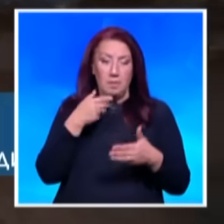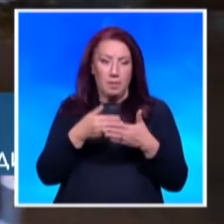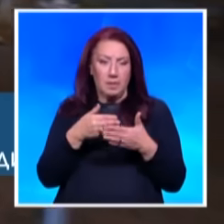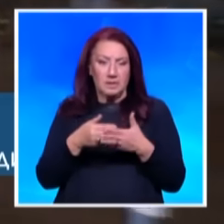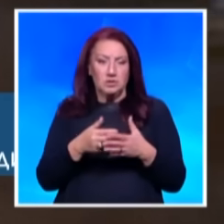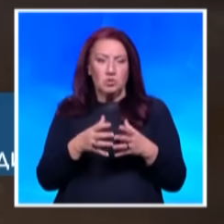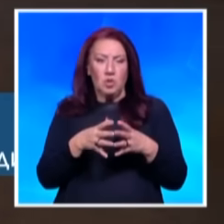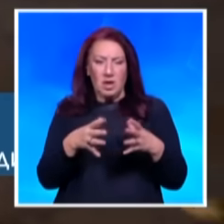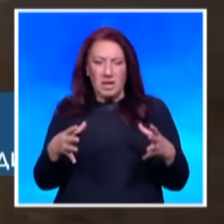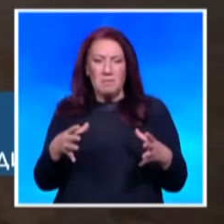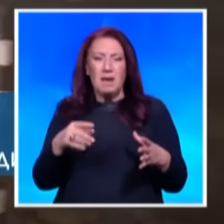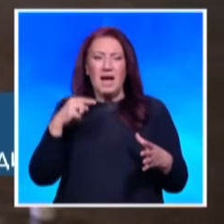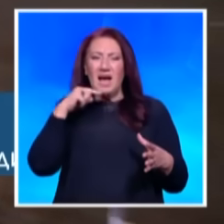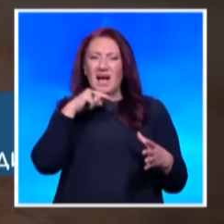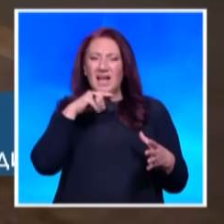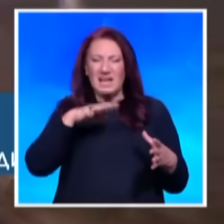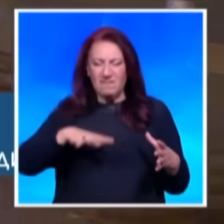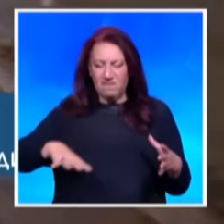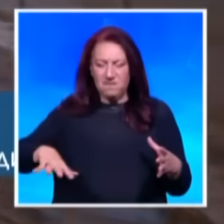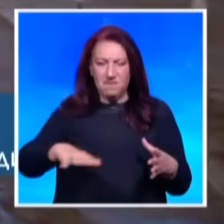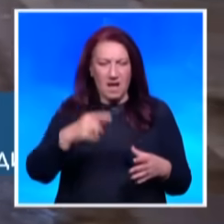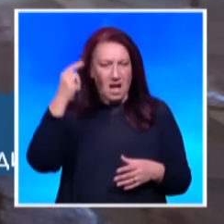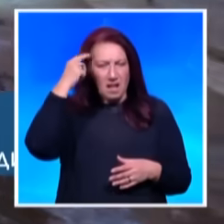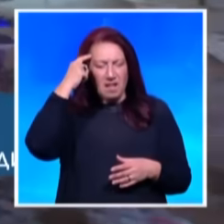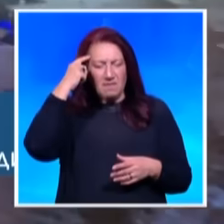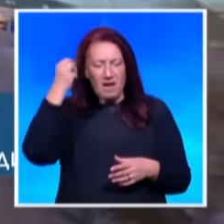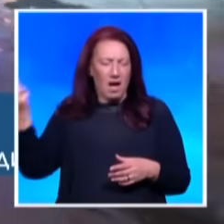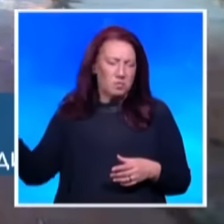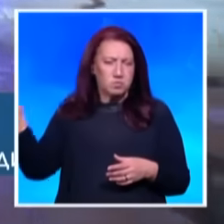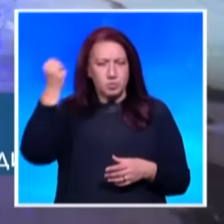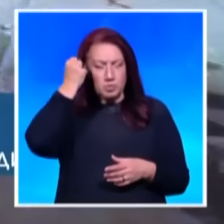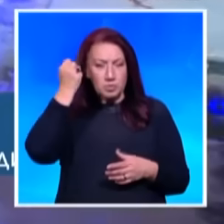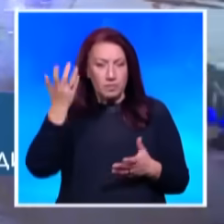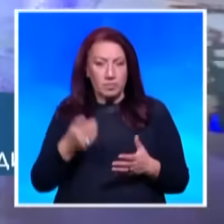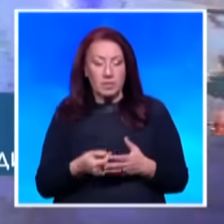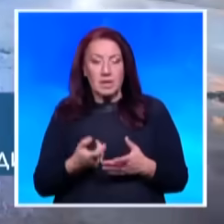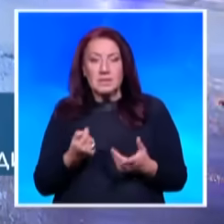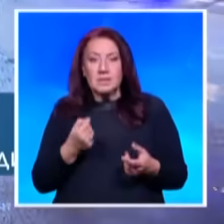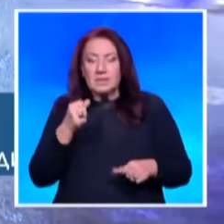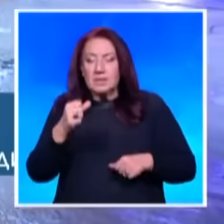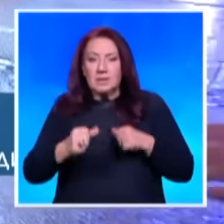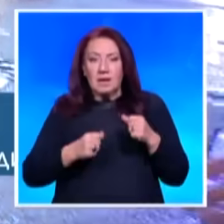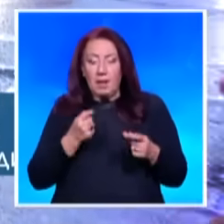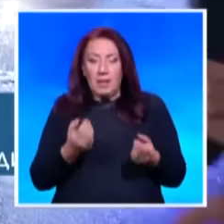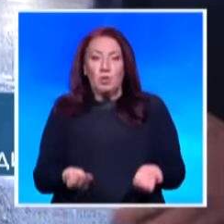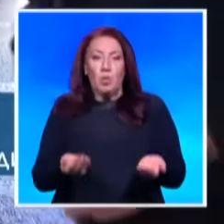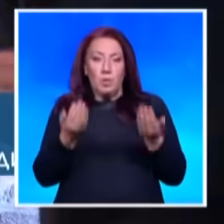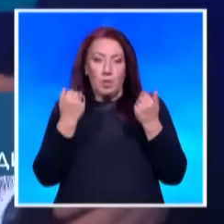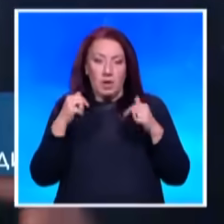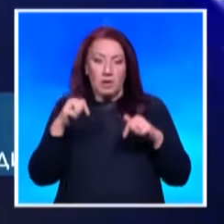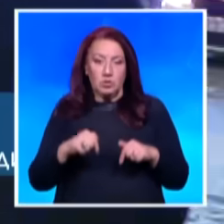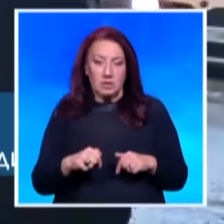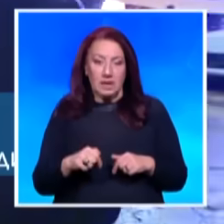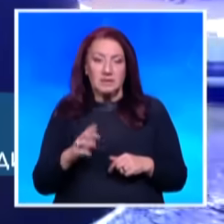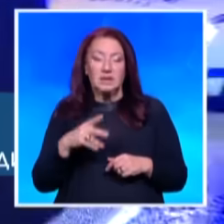огромна локва с кръв. Главата му беше разбита. А иначе до напрежението се стигна малко по-рано днес. Предлагам ви да видим